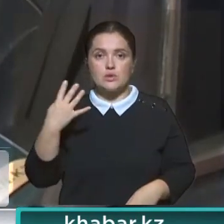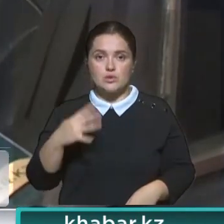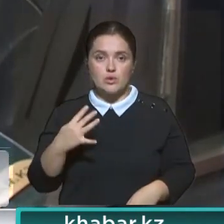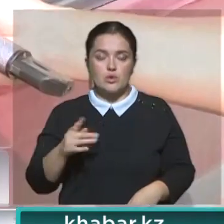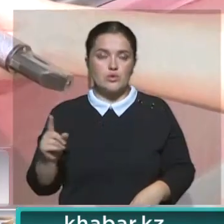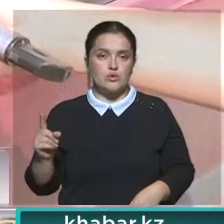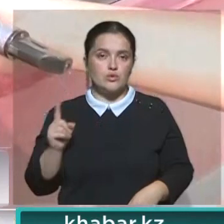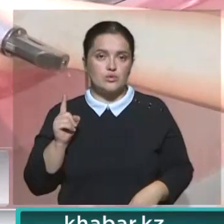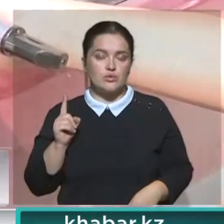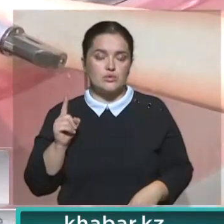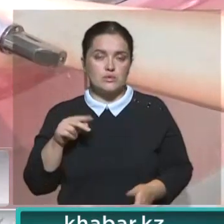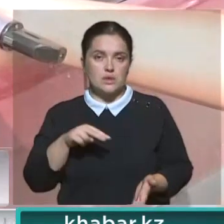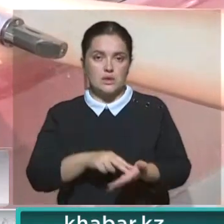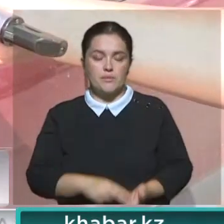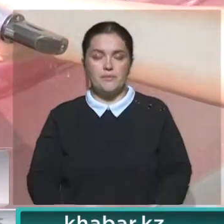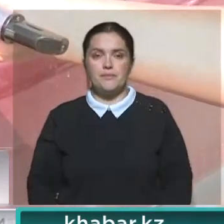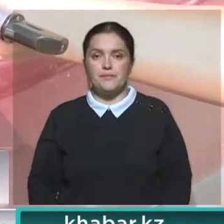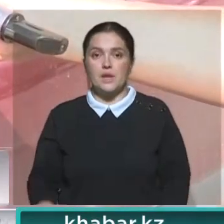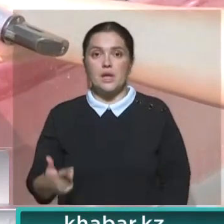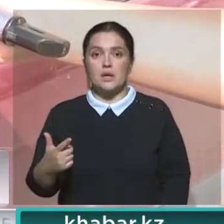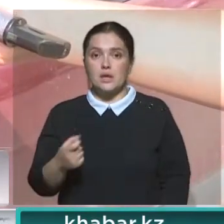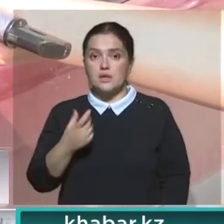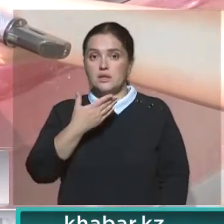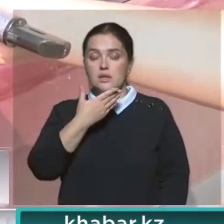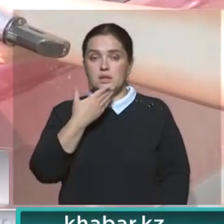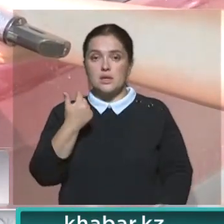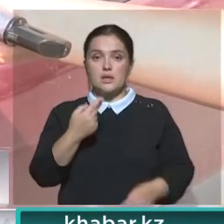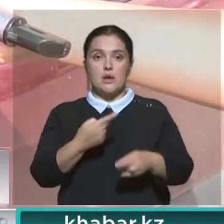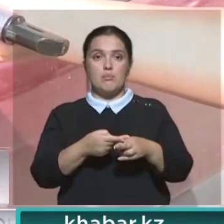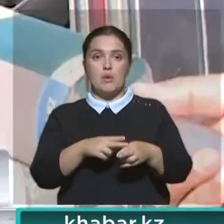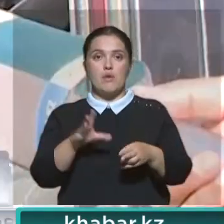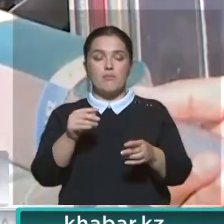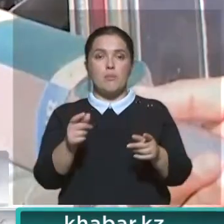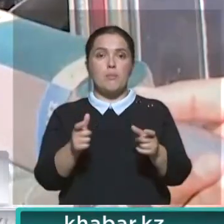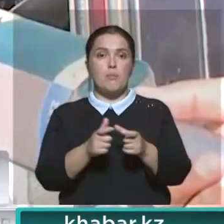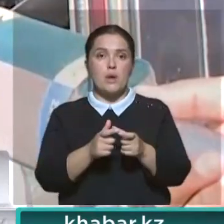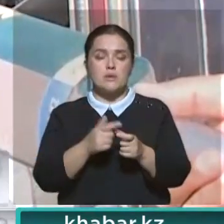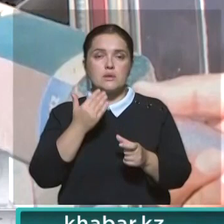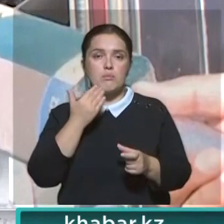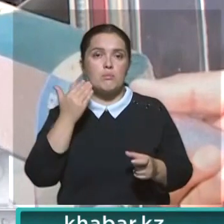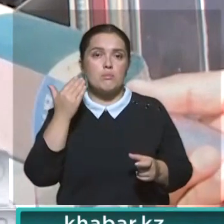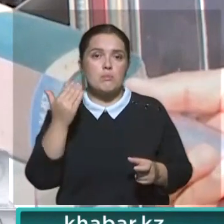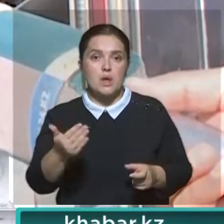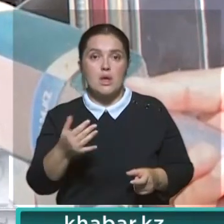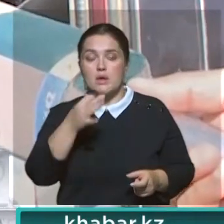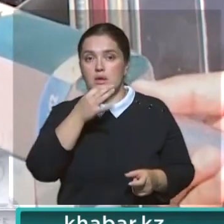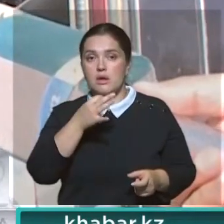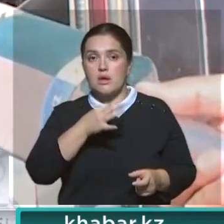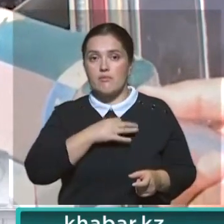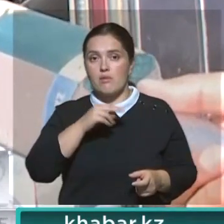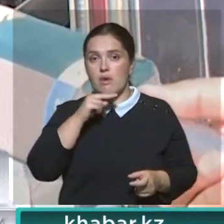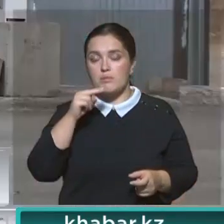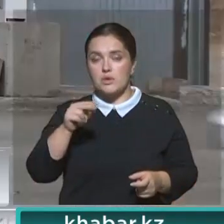возле заправок. Видимо, газа нет. Куда ни поедешь, везде по талонам. Спрашиваем у заправщика, говорит,